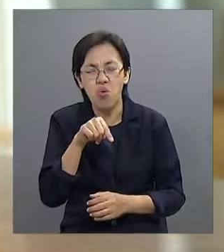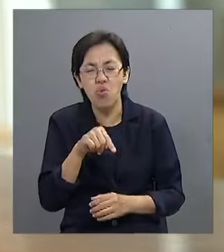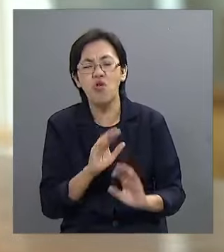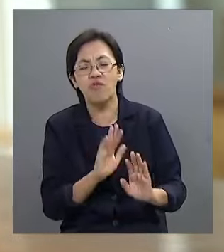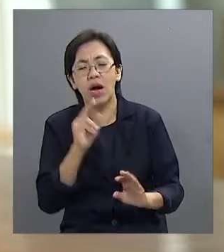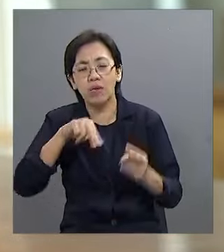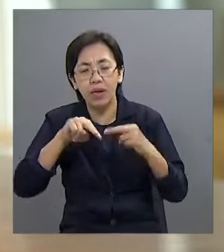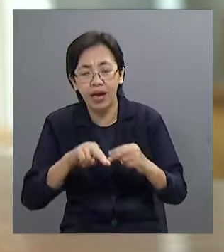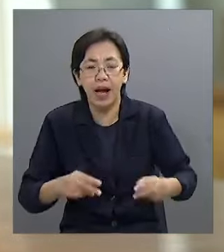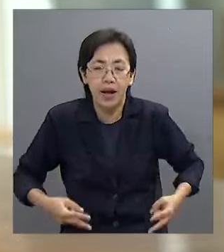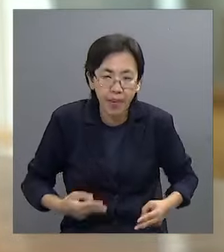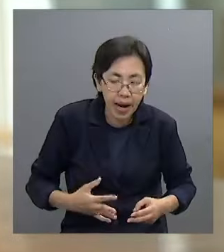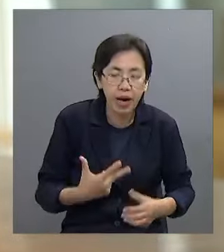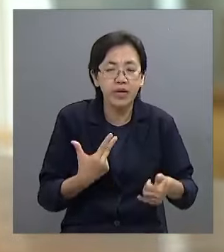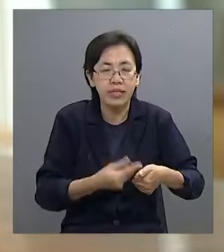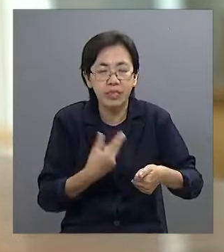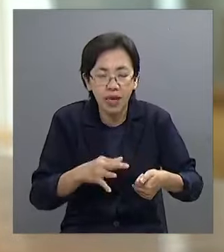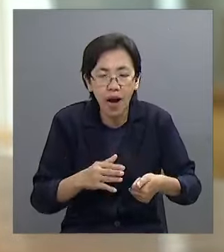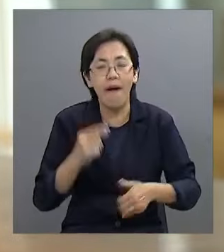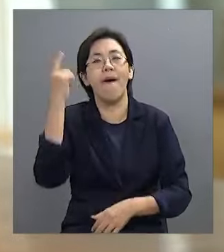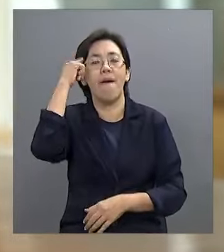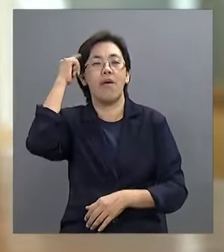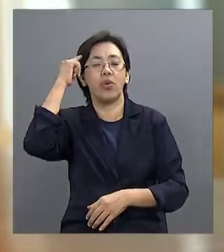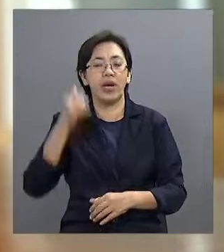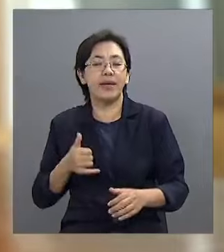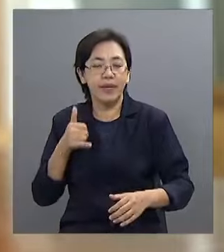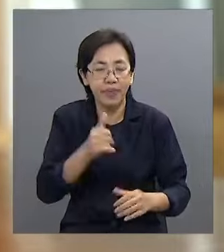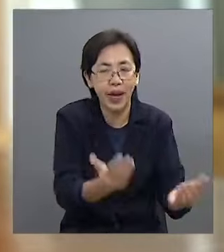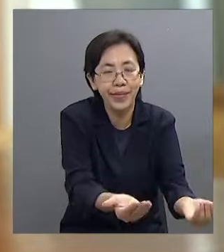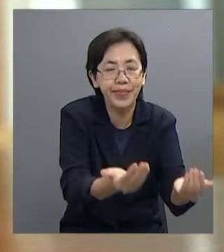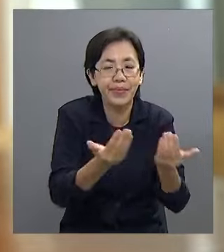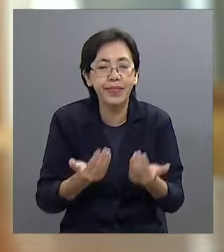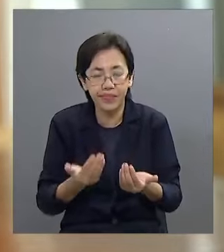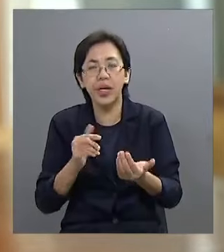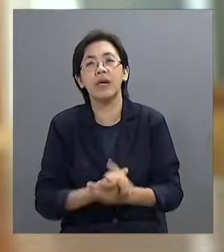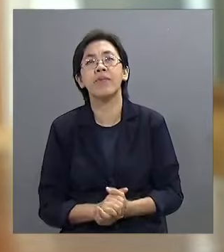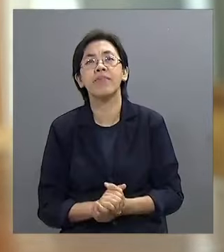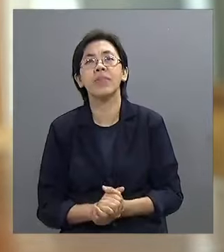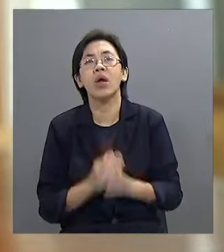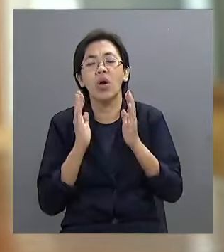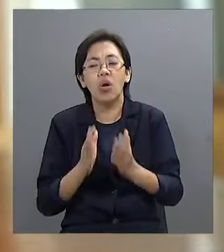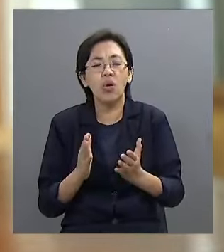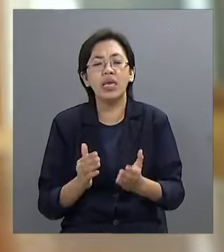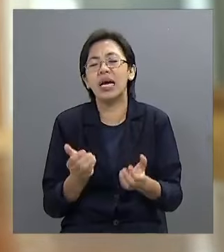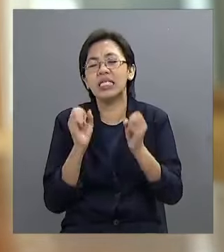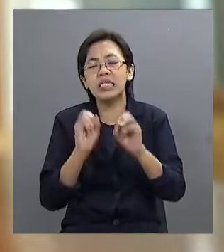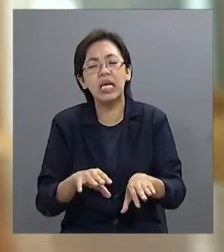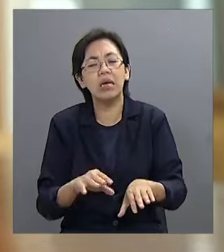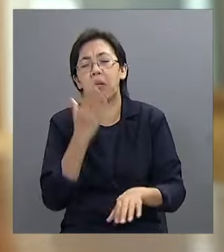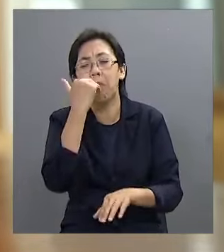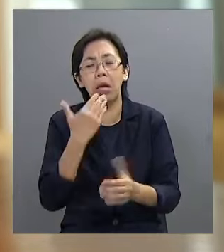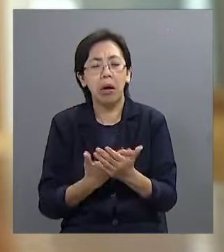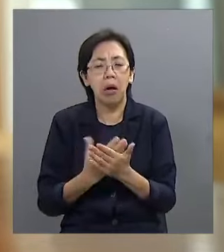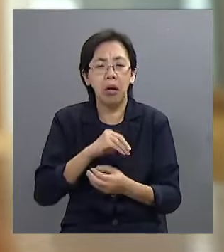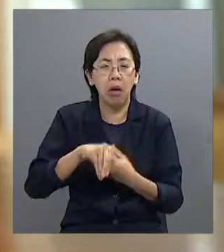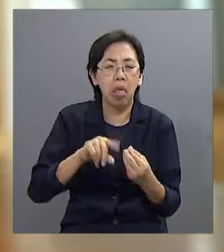ำวัคซีนมาแล้วยังแล้วก็ยังพอเข้าไปช่วยเคสนี้เยอะมากค่ะเคสที่แบบคนออกมาทิ้งแมวเพราะไม่ไหวแล้วหลังๆจะเห็นเลยว่า